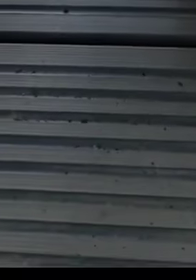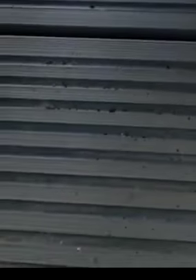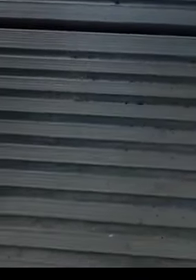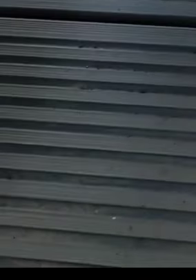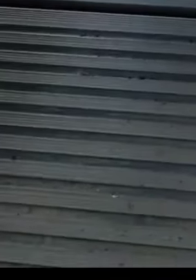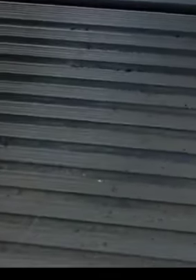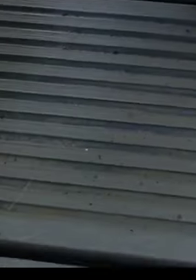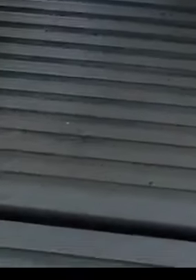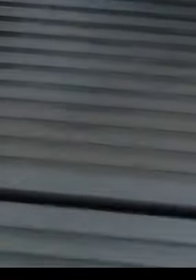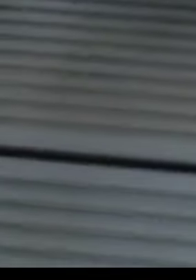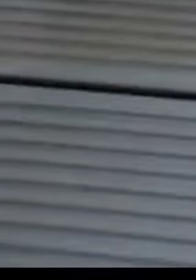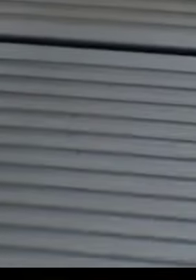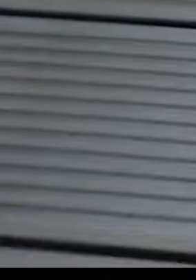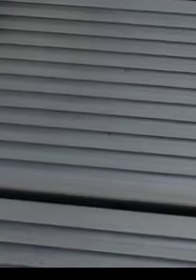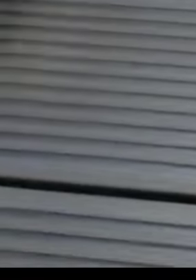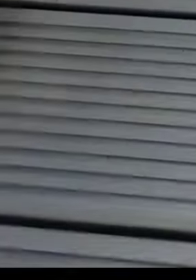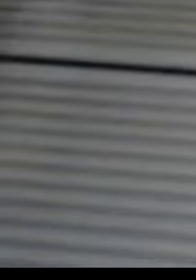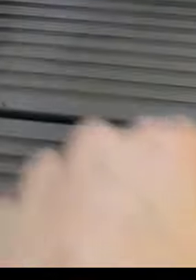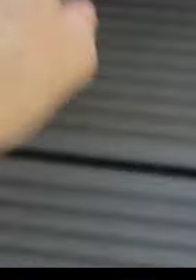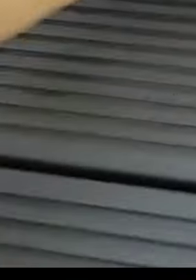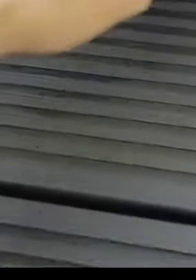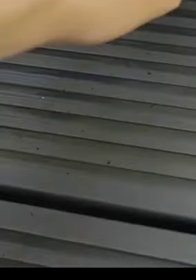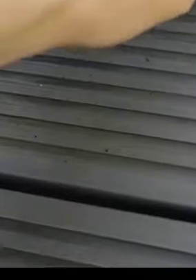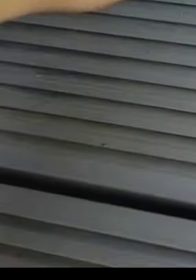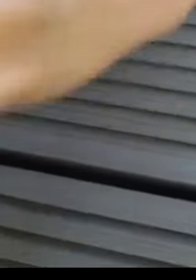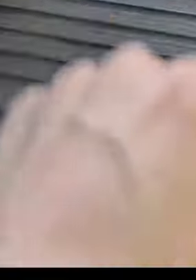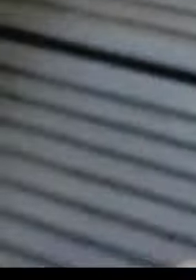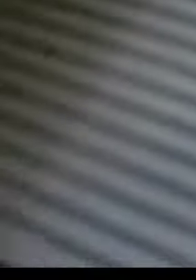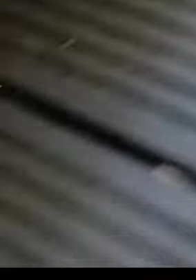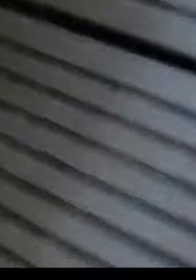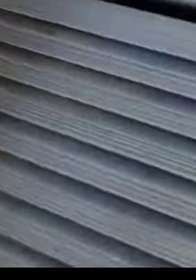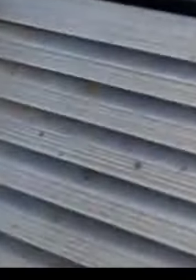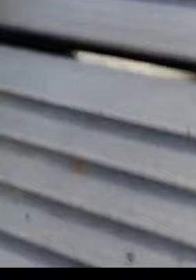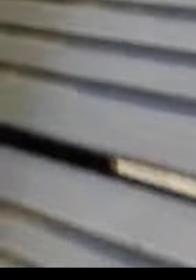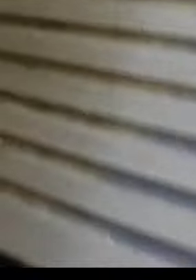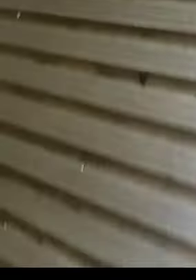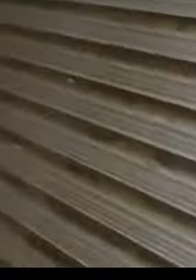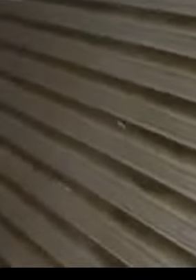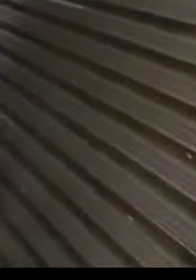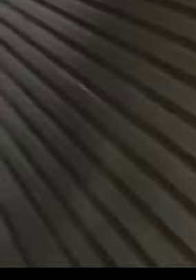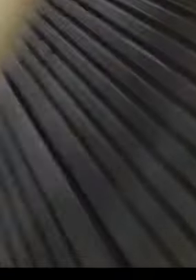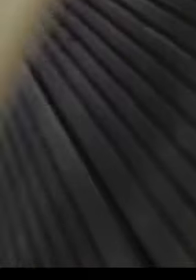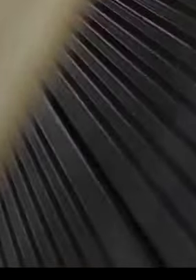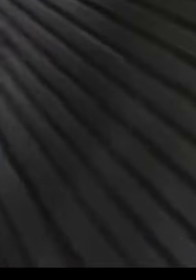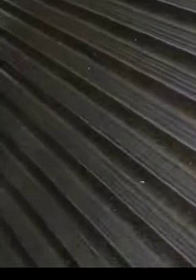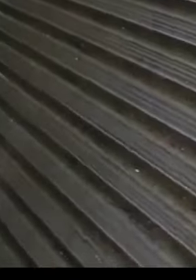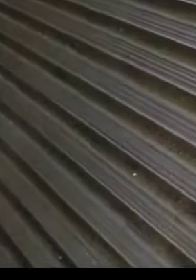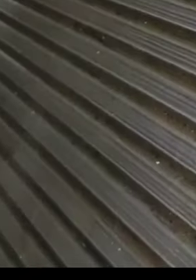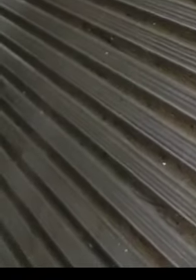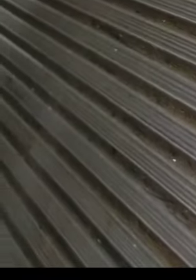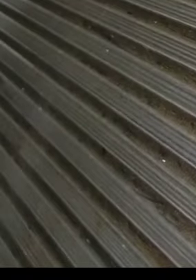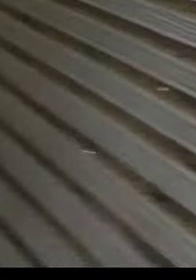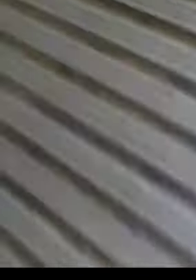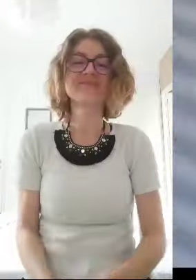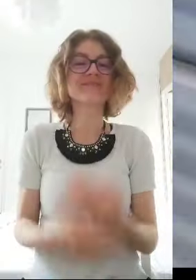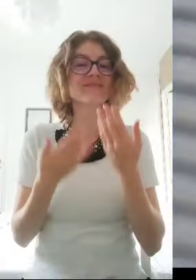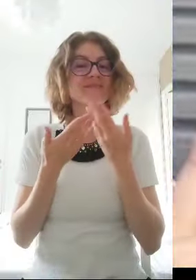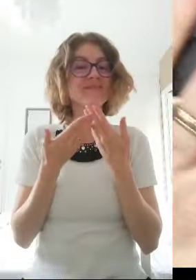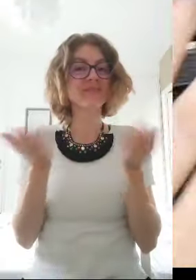Coucou. Oh, Pourquoi tu te caches?